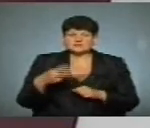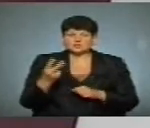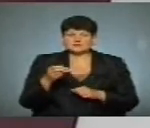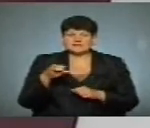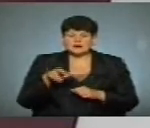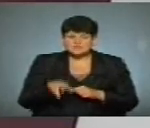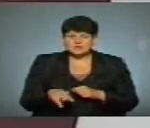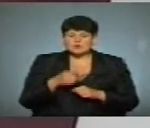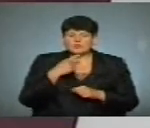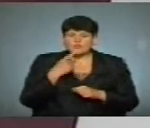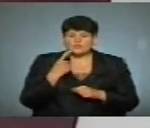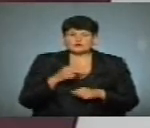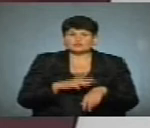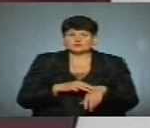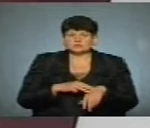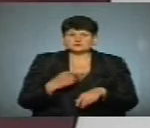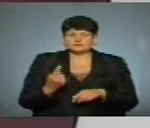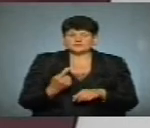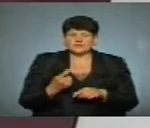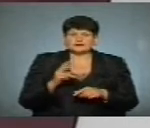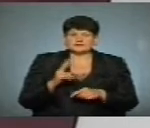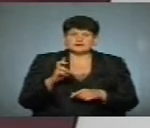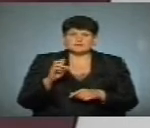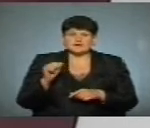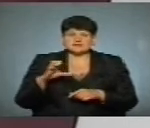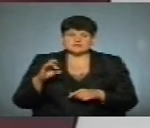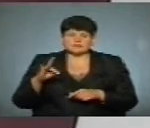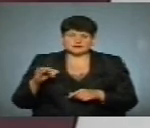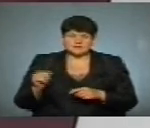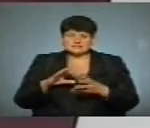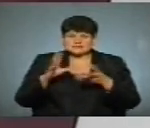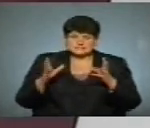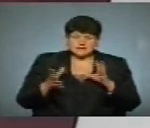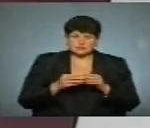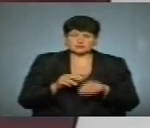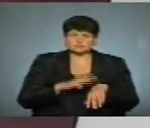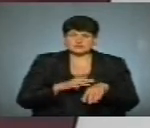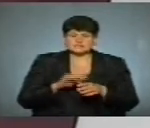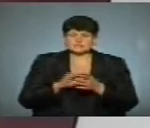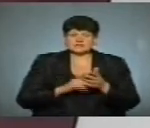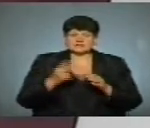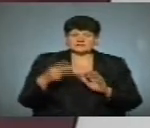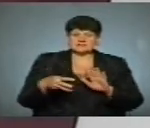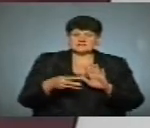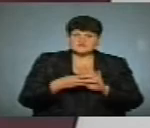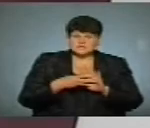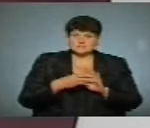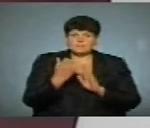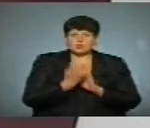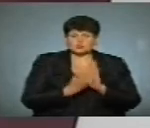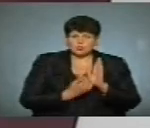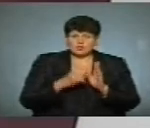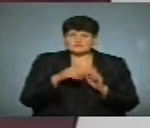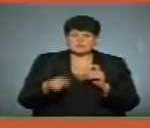травня. За словами речниці патрульної поліції області Катерини Басалиги, загалом патрульні склали 28 протоколів за